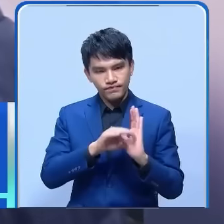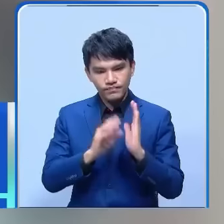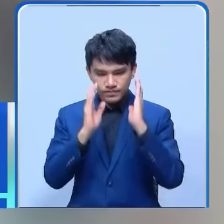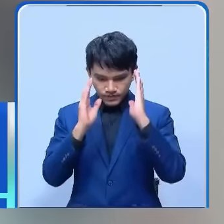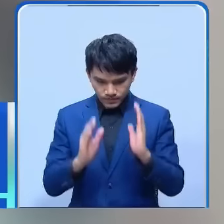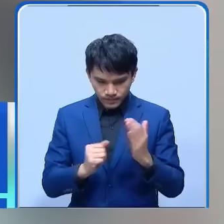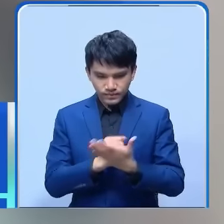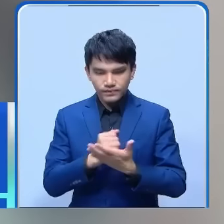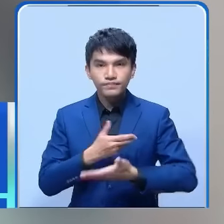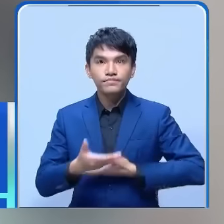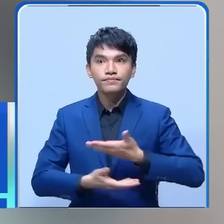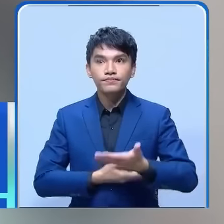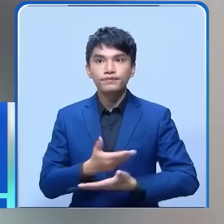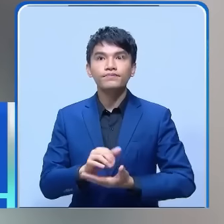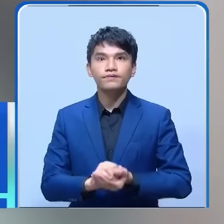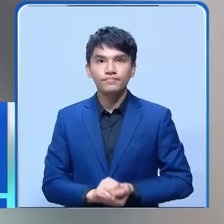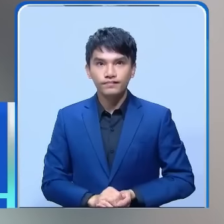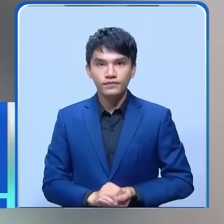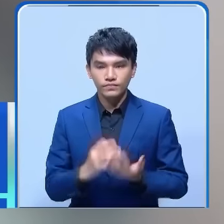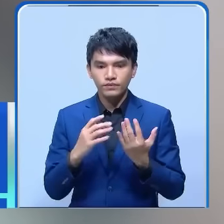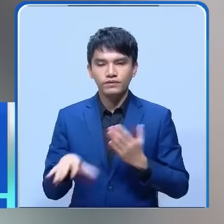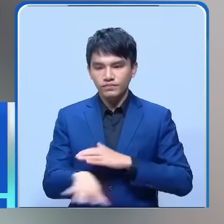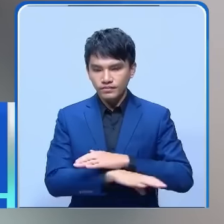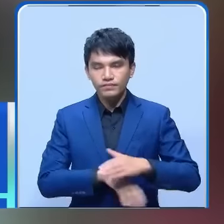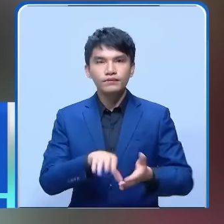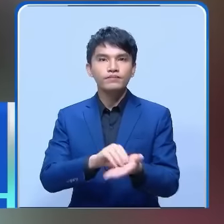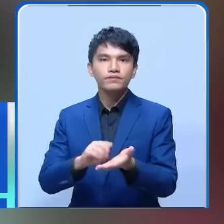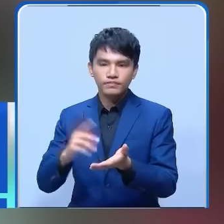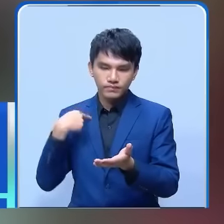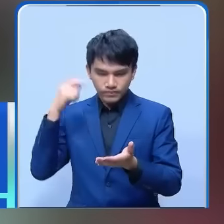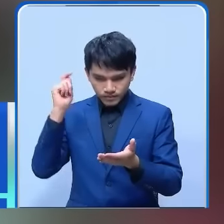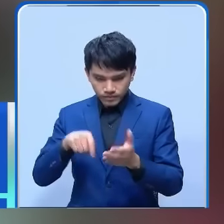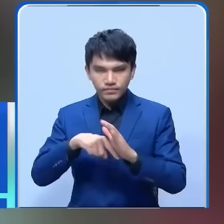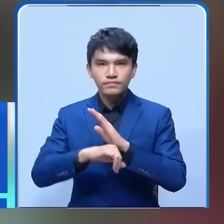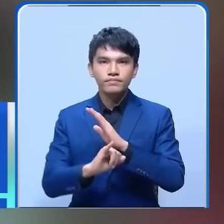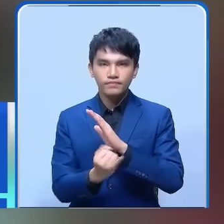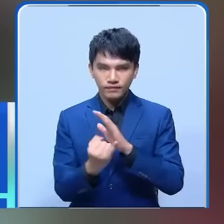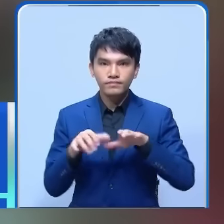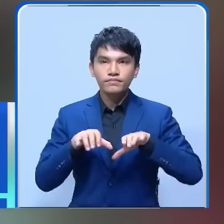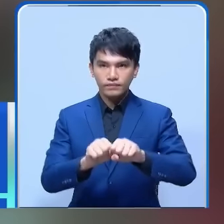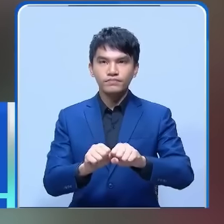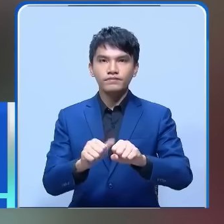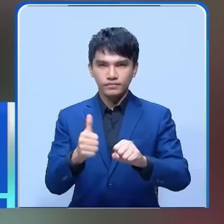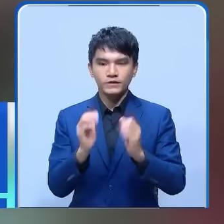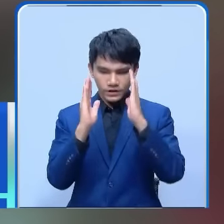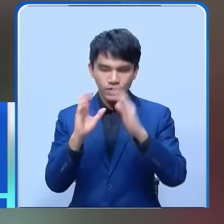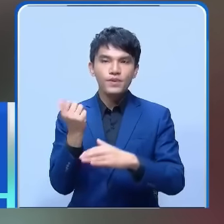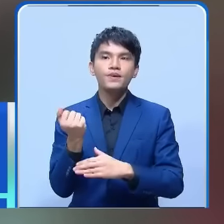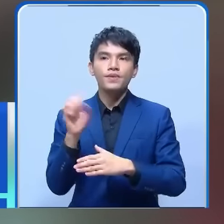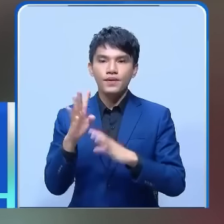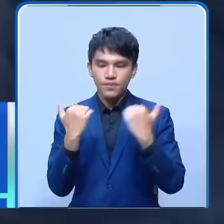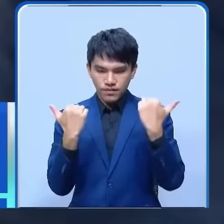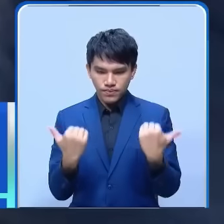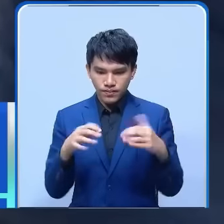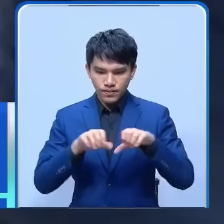บจำหน่ายยาเสพติดนำไปสู่การรวบรวมพยานหลักฐานขออนุมัติต่อศาลจังหวัดจันทบุรีออกหมายจับ14คนตอนนี้จับกลุ่